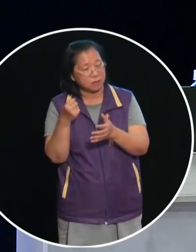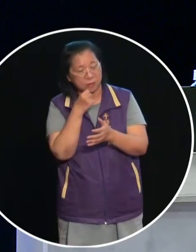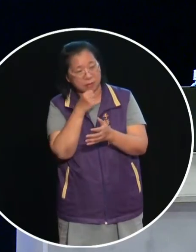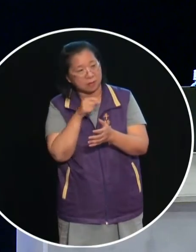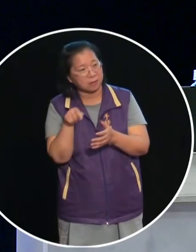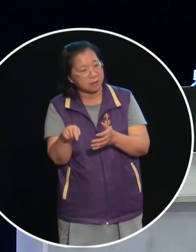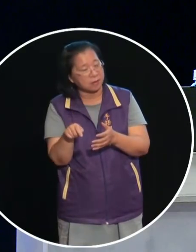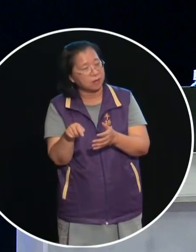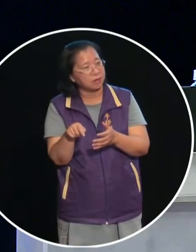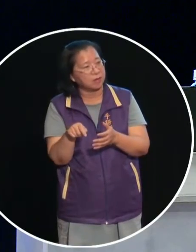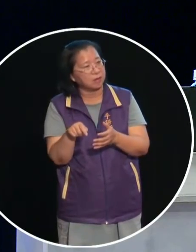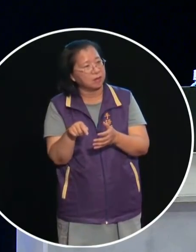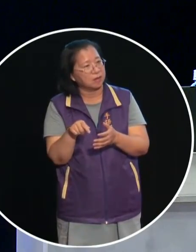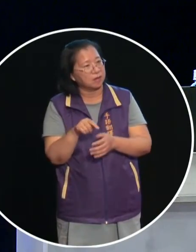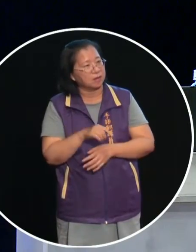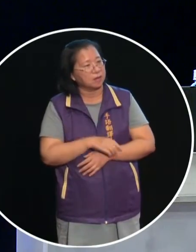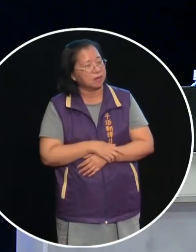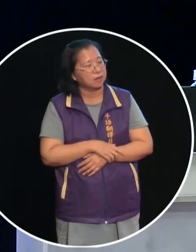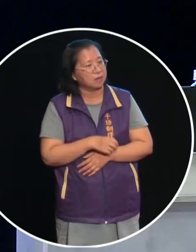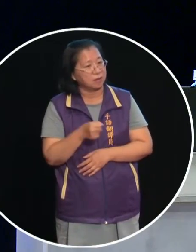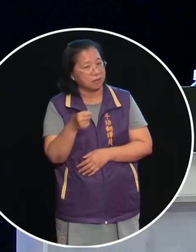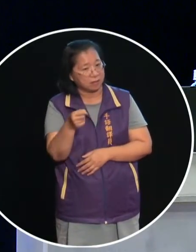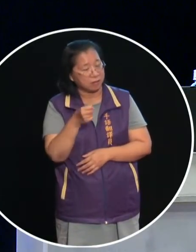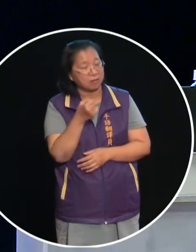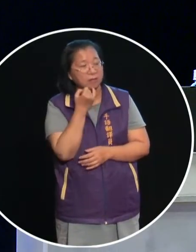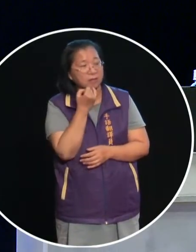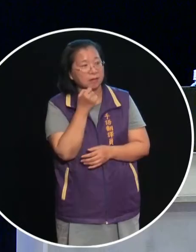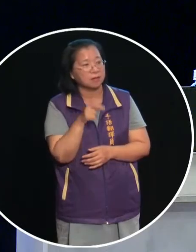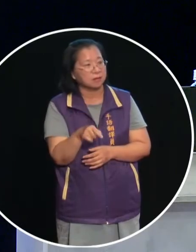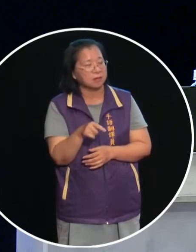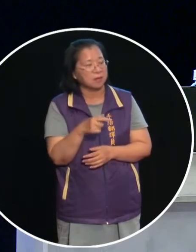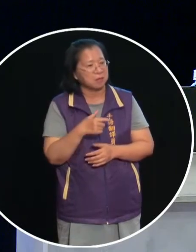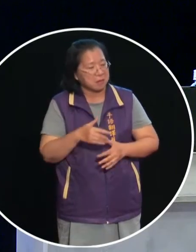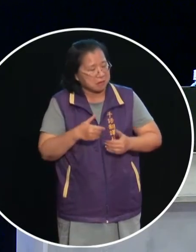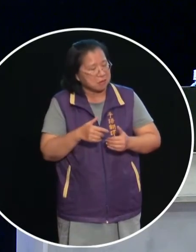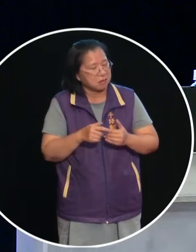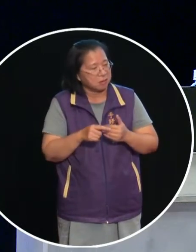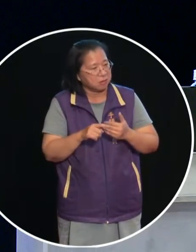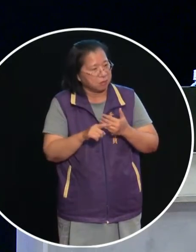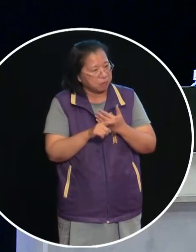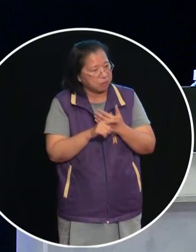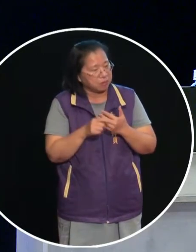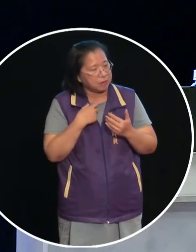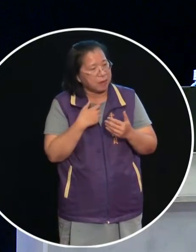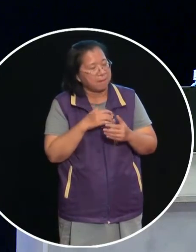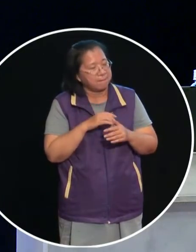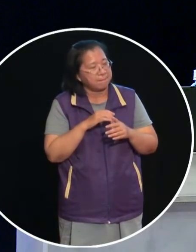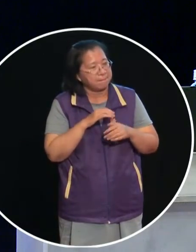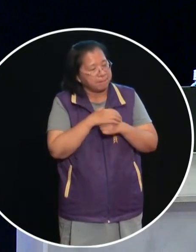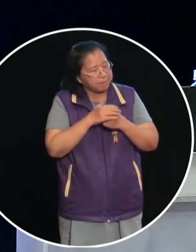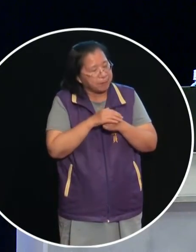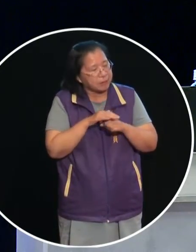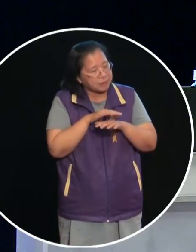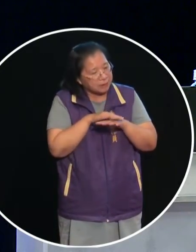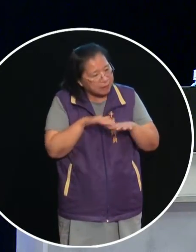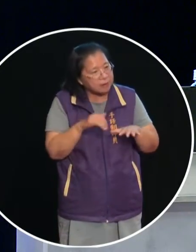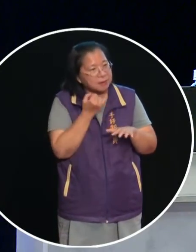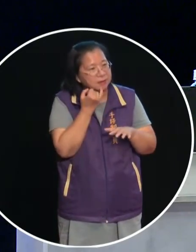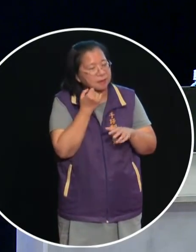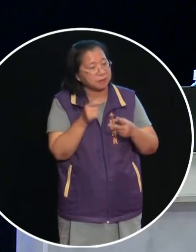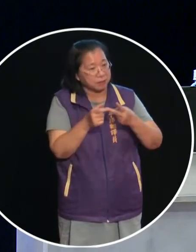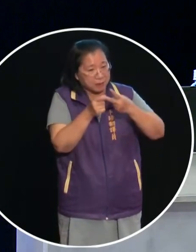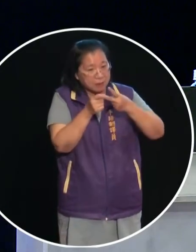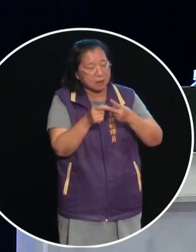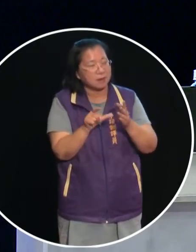觉得第二阶段现在还是对紧急状态，所以是保持冷静很重要。不过第二阶段